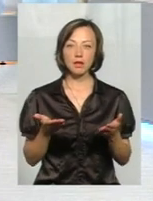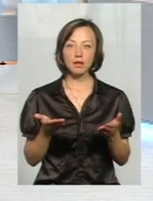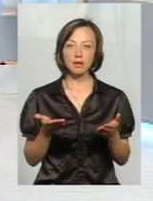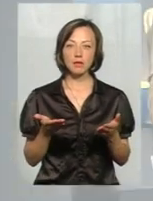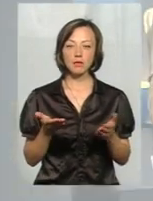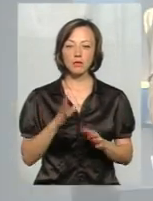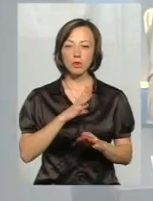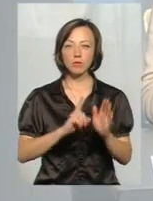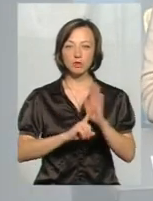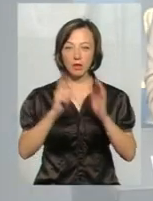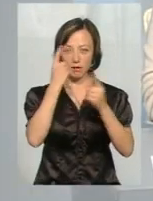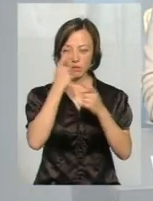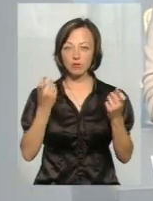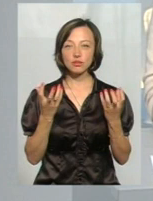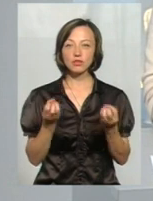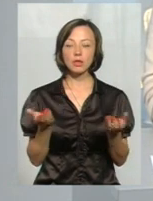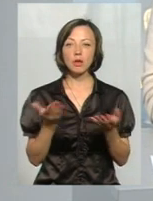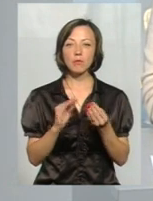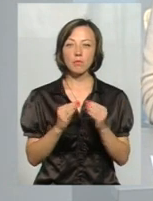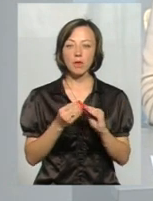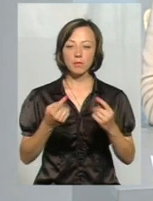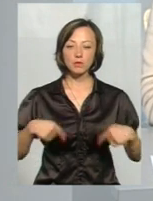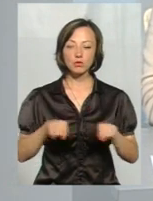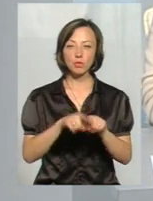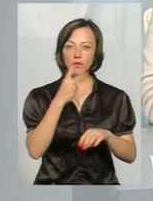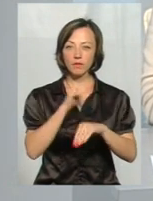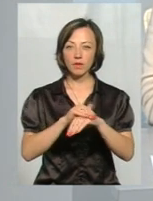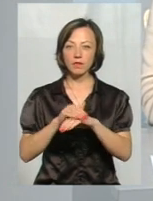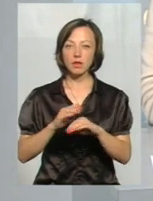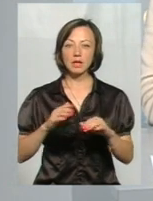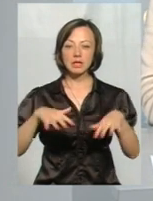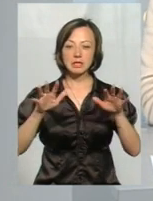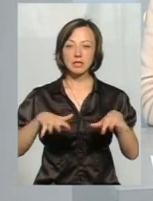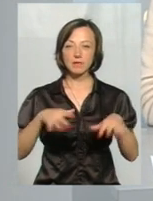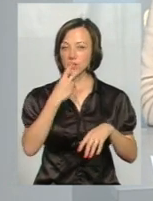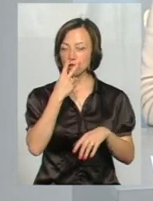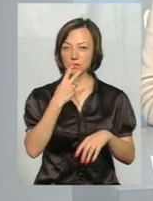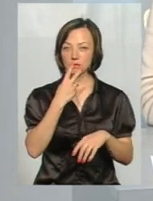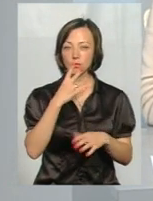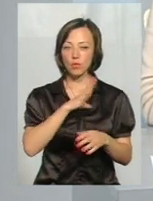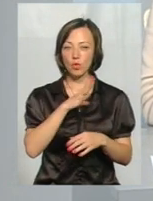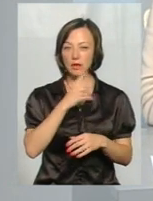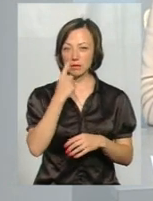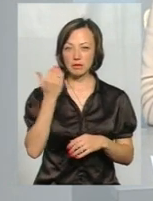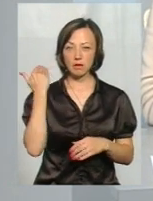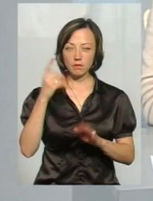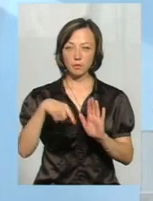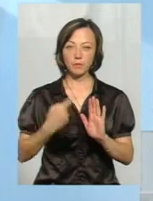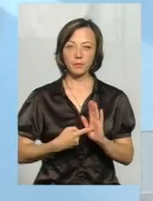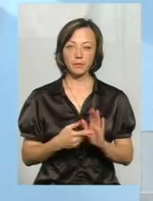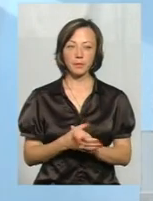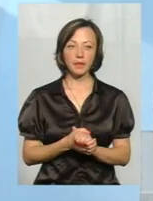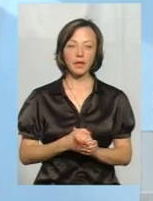на початку ефіру, які ще проблемні зони виявили зливи, які прийшли нещодавно? Ну,